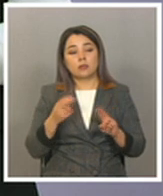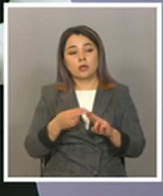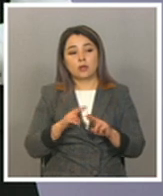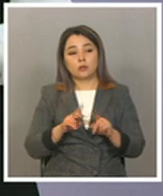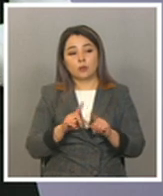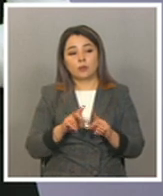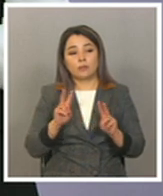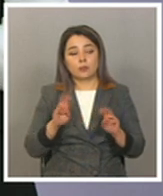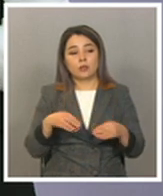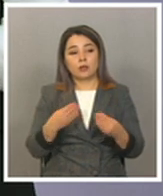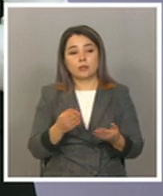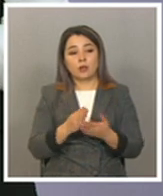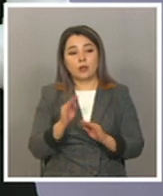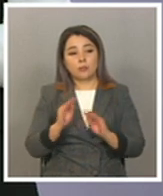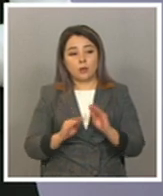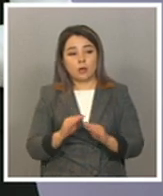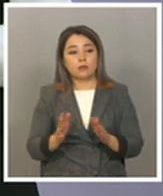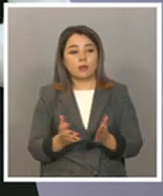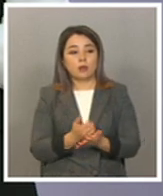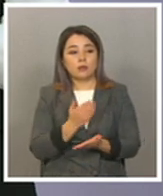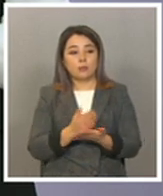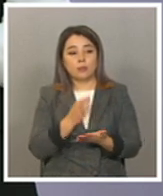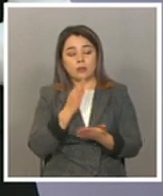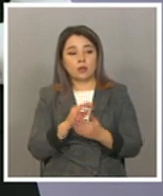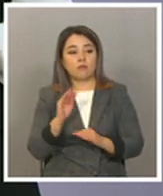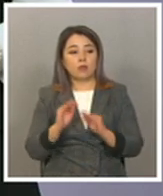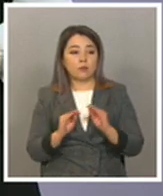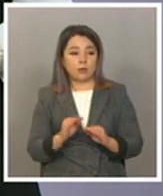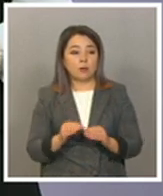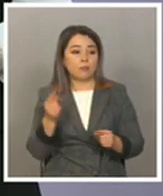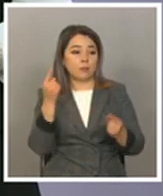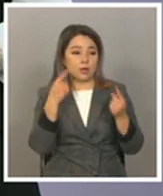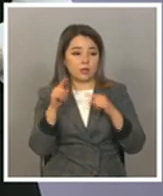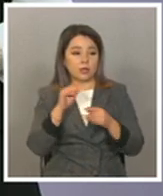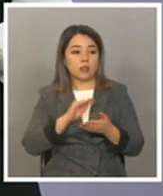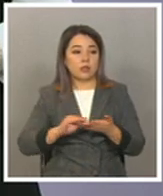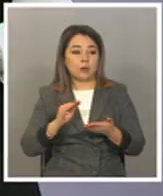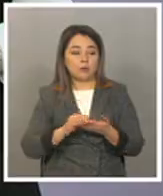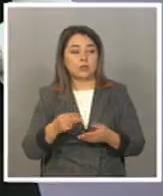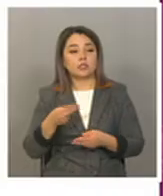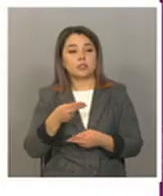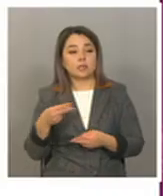эпизод. Найдите этот фрагмент в произведении и допишите цитаты.